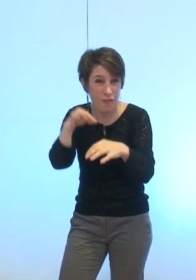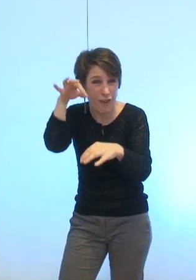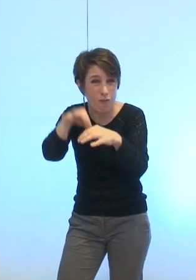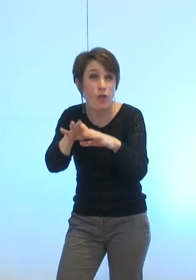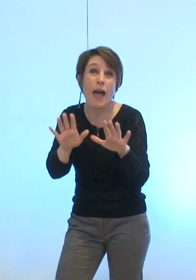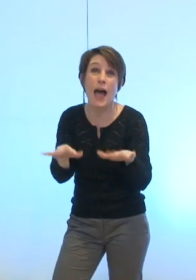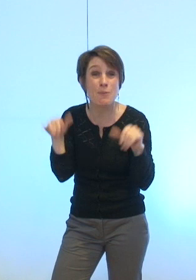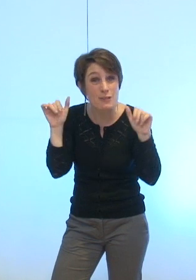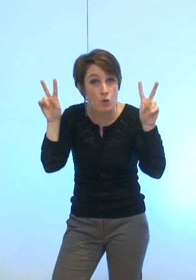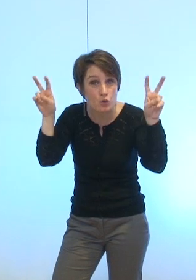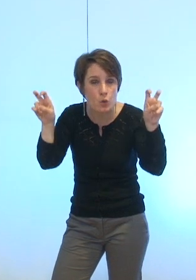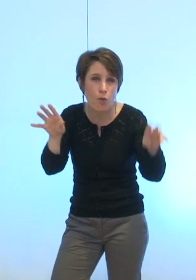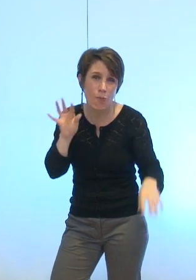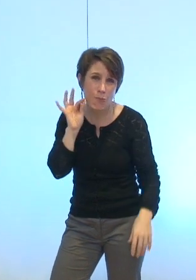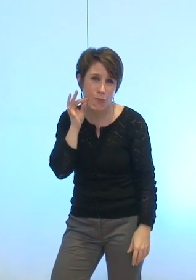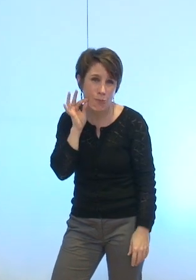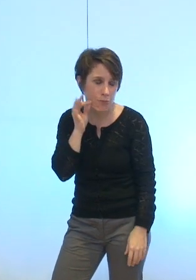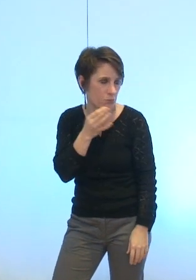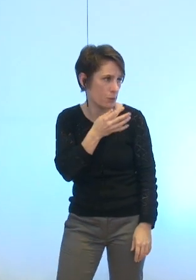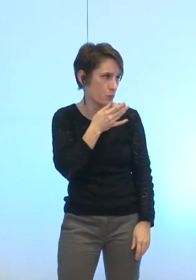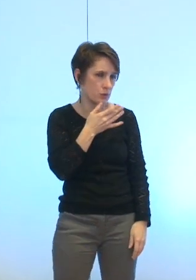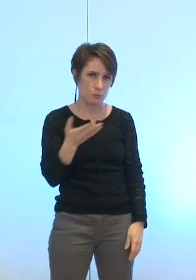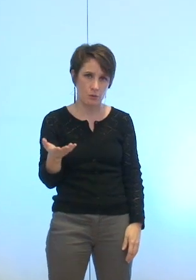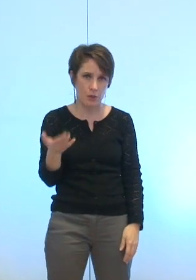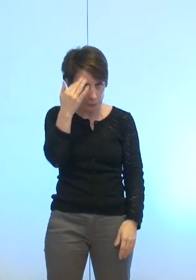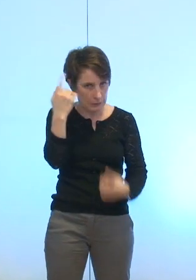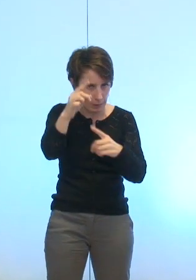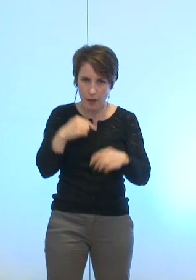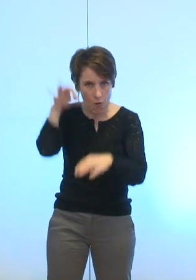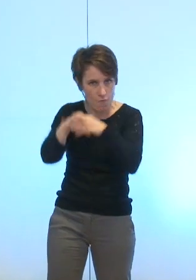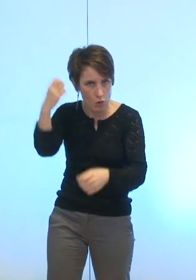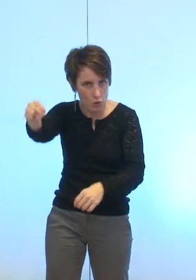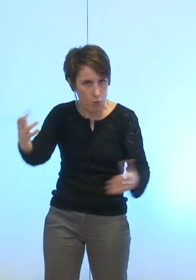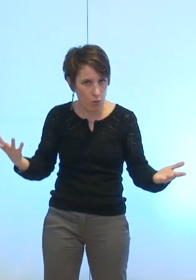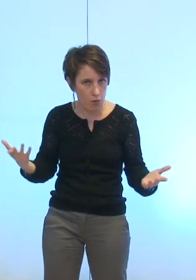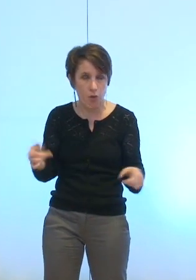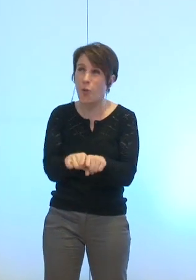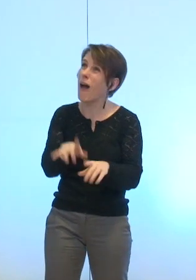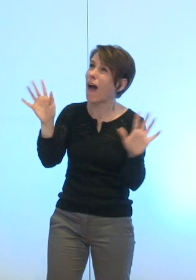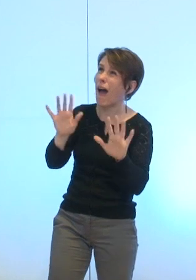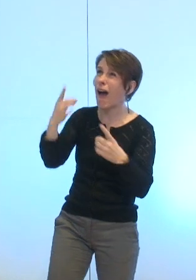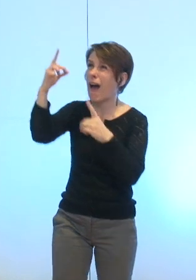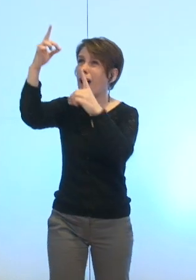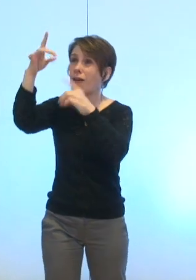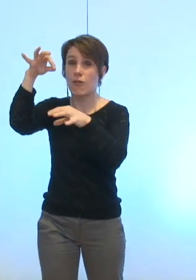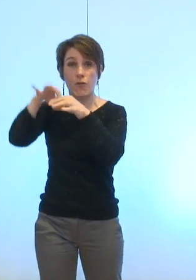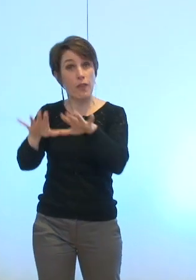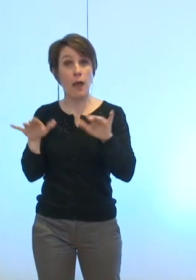ce texte fondamental le projet de loi de finan qui grave dans le marbre la baisse des dotations de